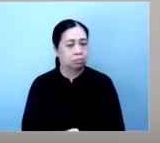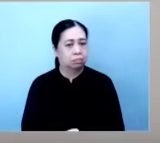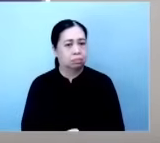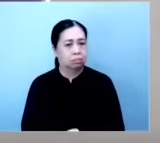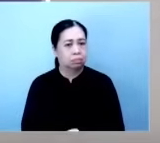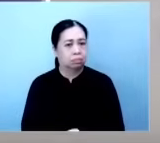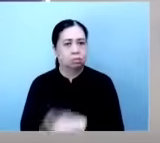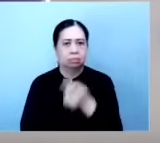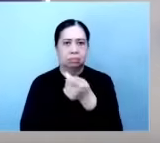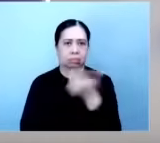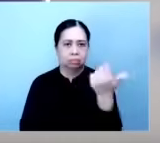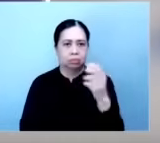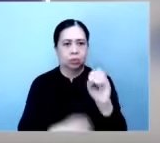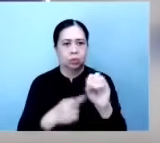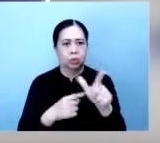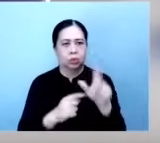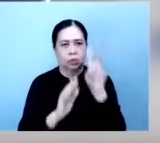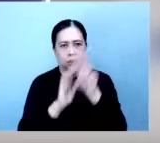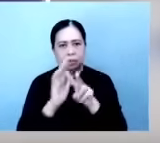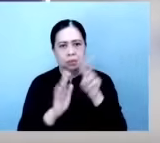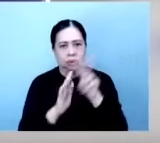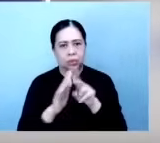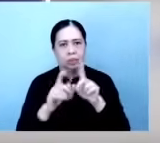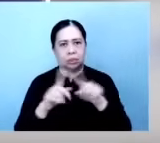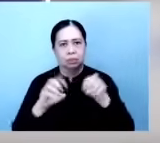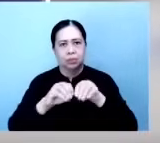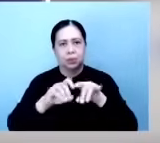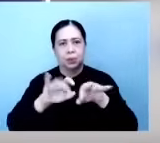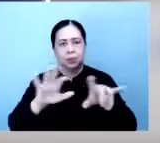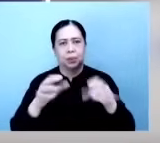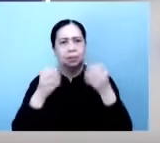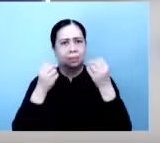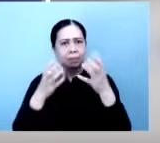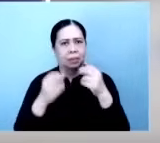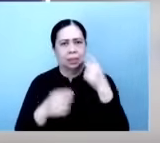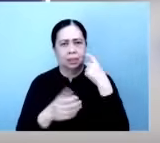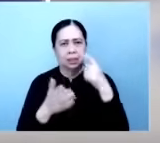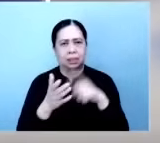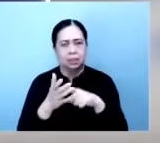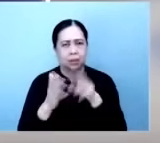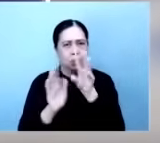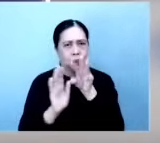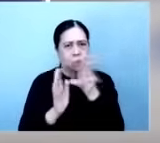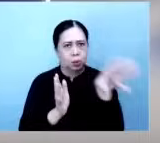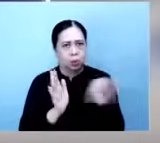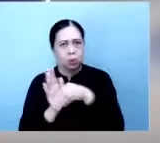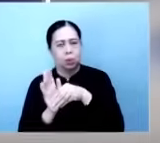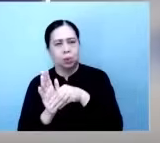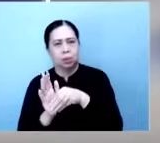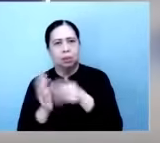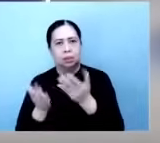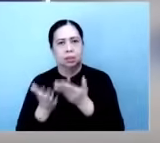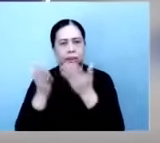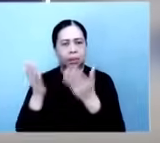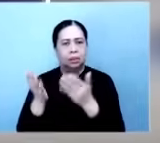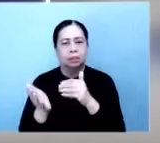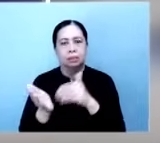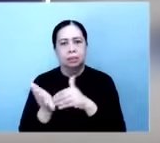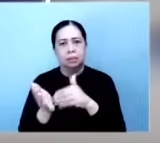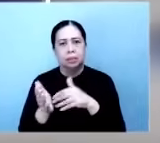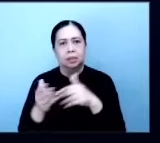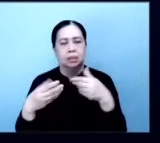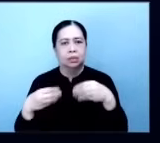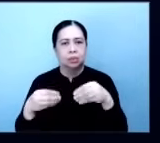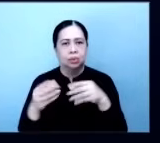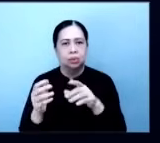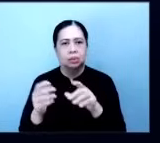Burado na ang original na video na yan pero nag-viral na ito at marami na nakapag-record. Nakarating na rin ito sa Cebu Pharmacists Association